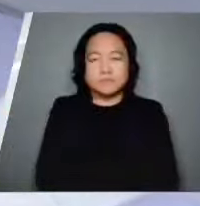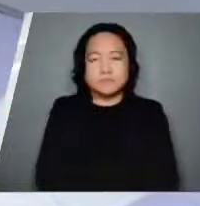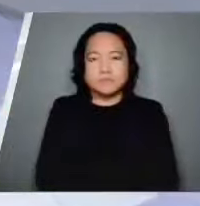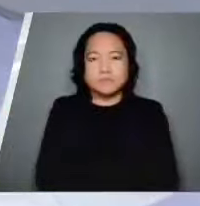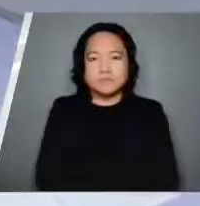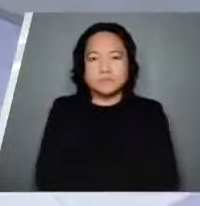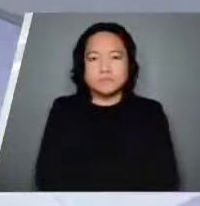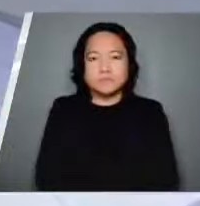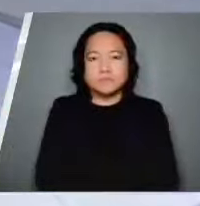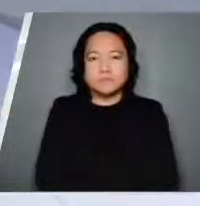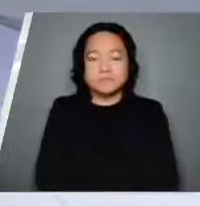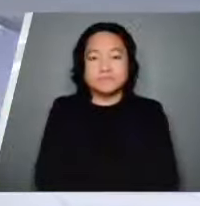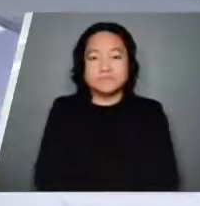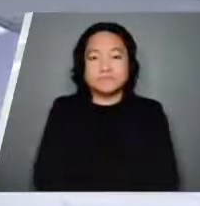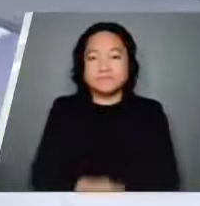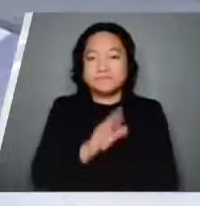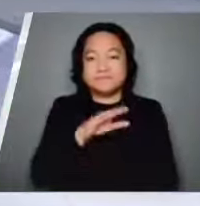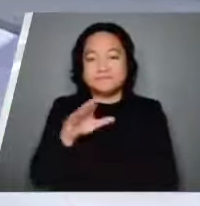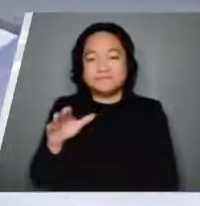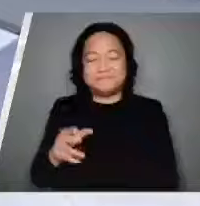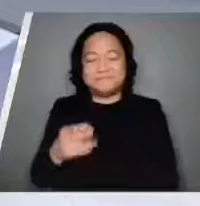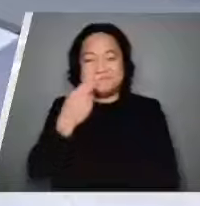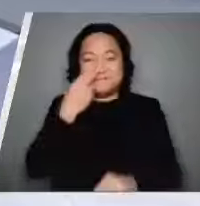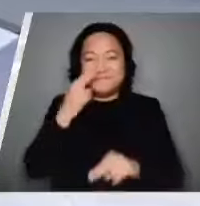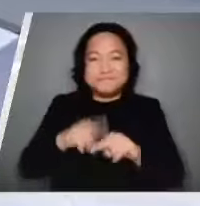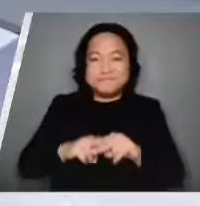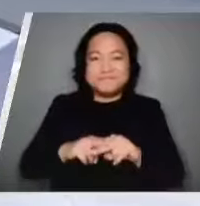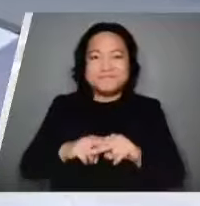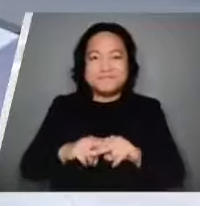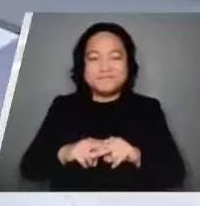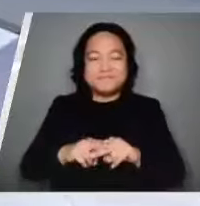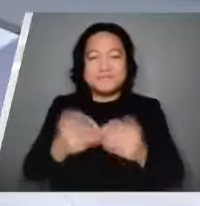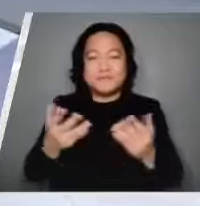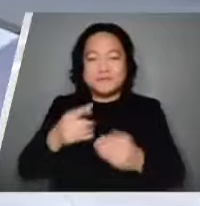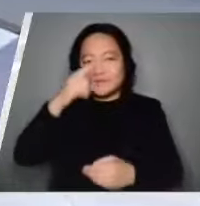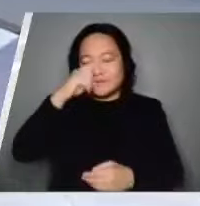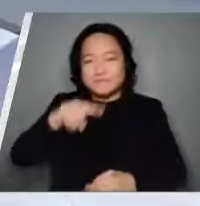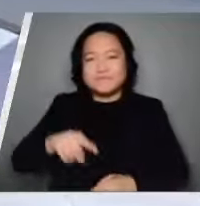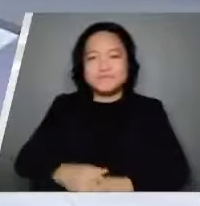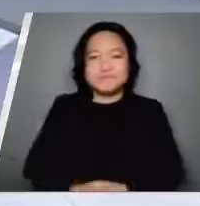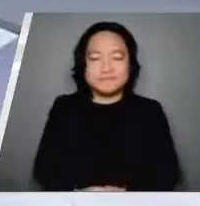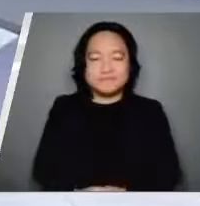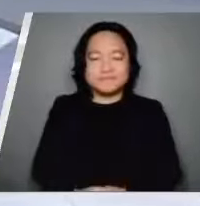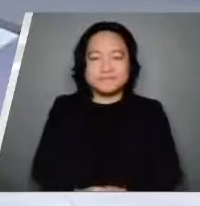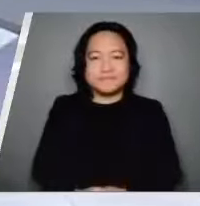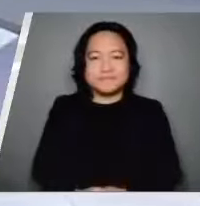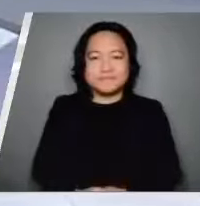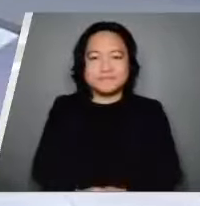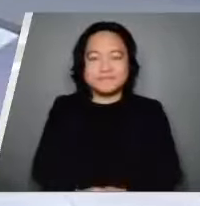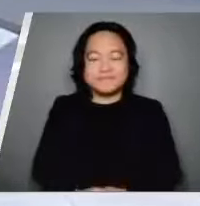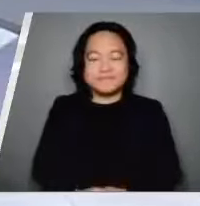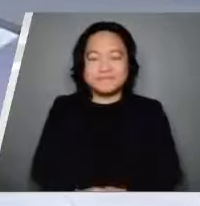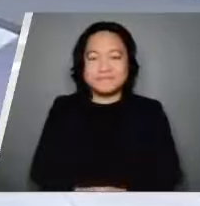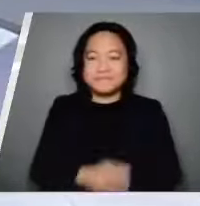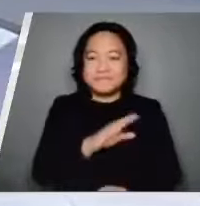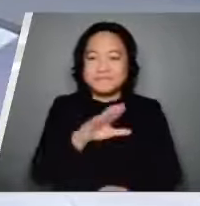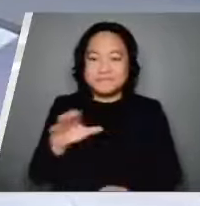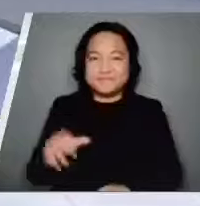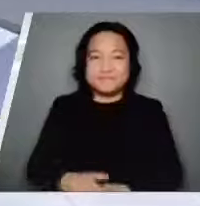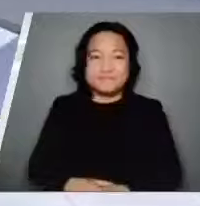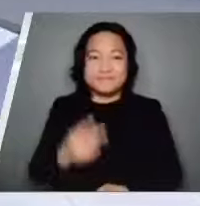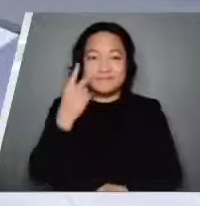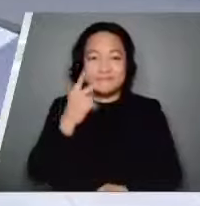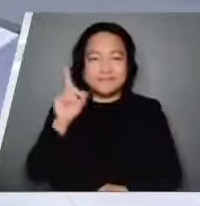Meow Roong, nakakatuwang ritual sa Thailand. Meow Roong? Meow. Hanawagan ito para po